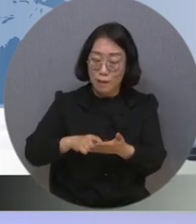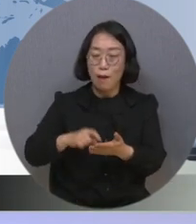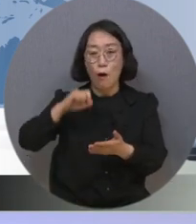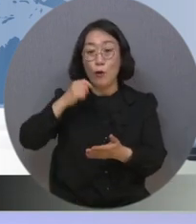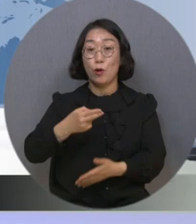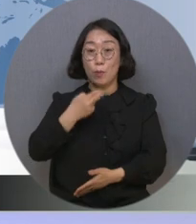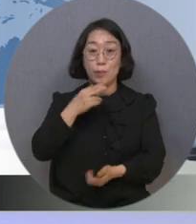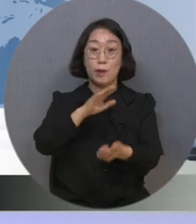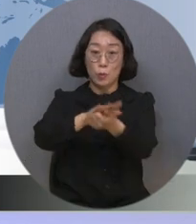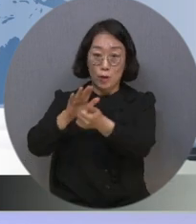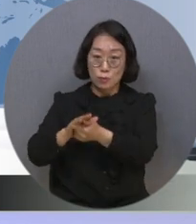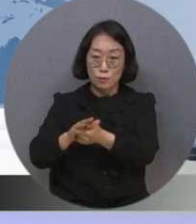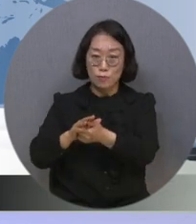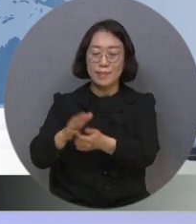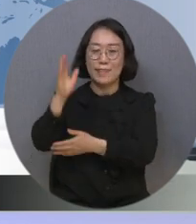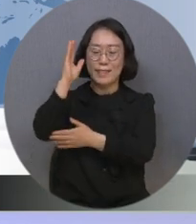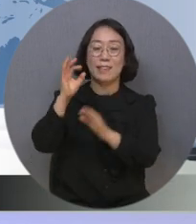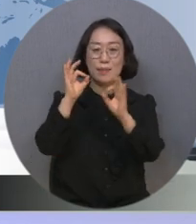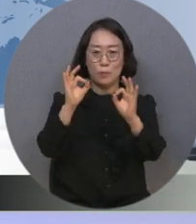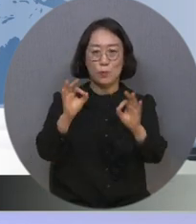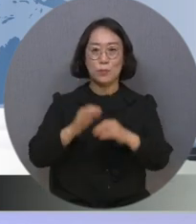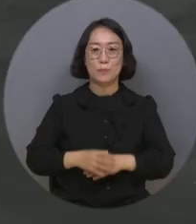있는 이들의 이야기를 들어보겠습니다.